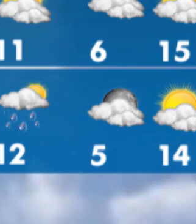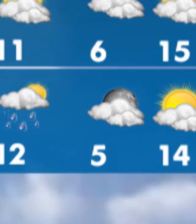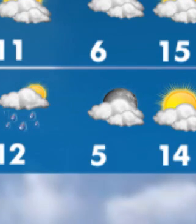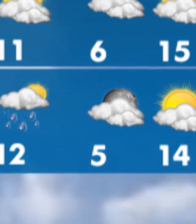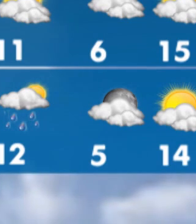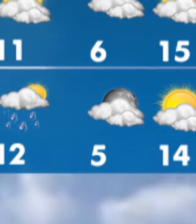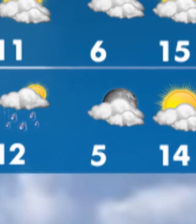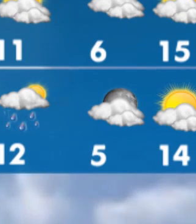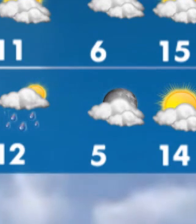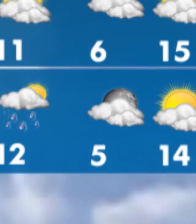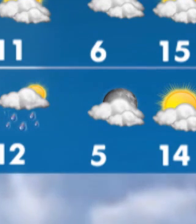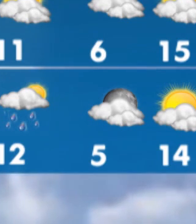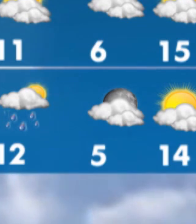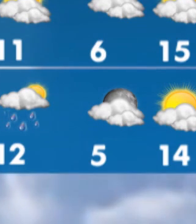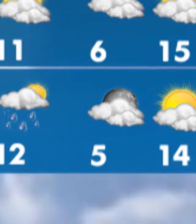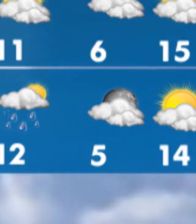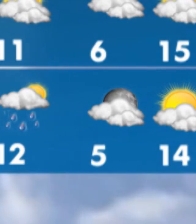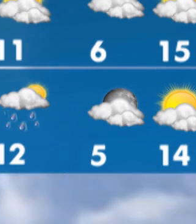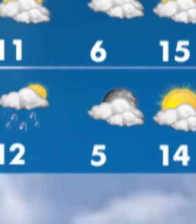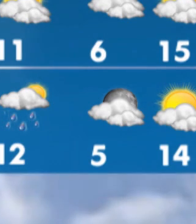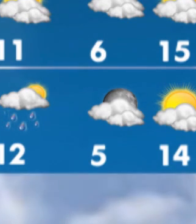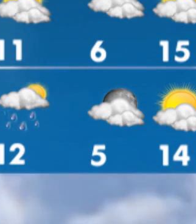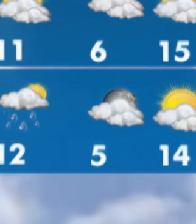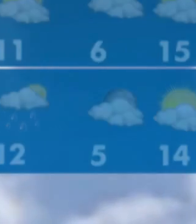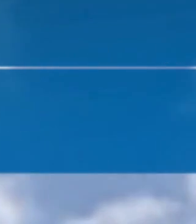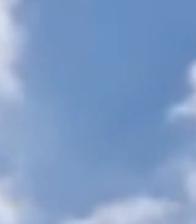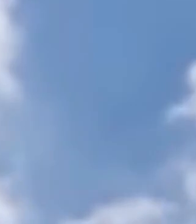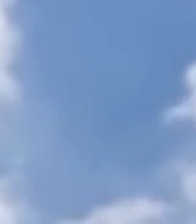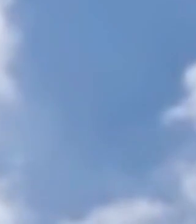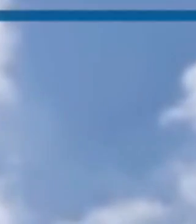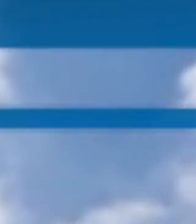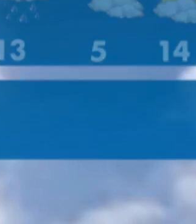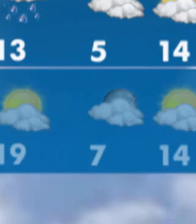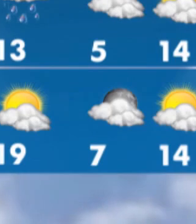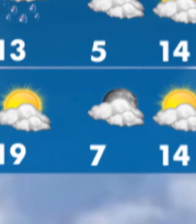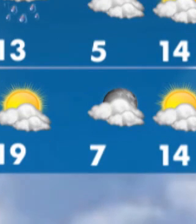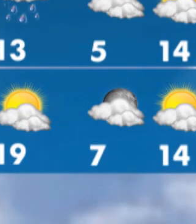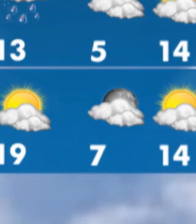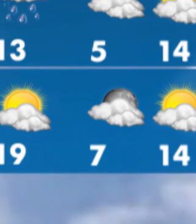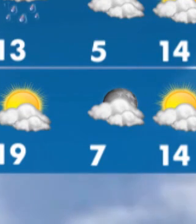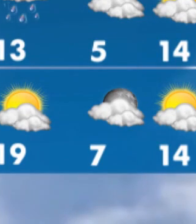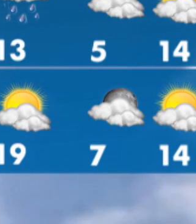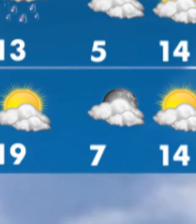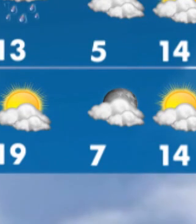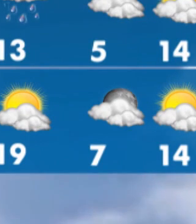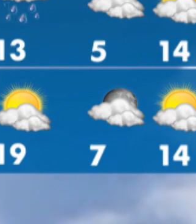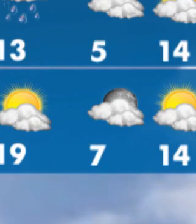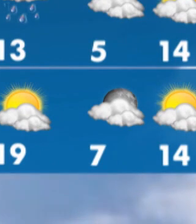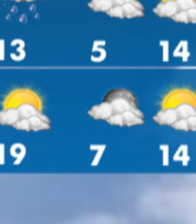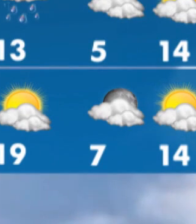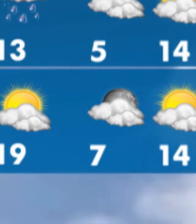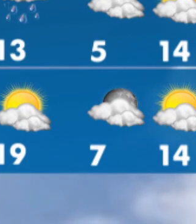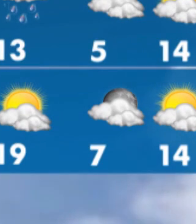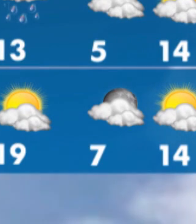шөнө 10, өдөртөө 21 градус дулаан. Өвөр хангай арва хэр шөнө 10, өдөртөө 21 градус дулаан. Булган шөнө 8, өдөртөө 19 градус